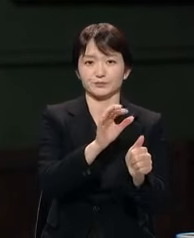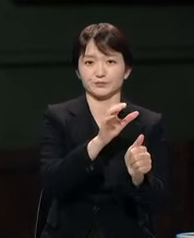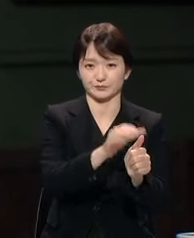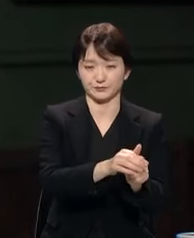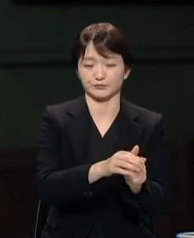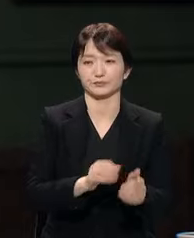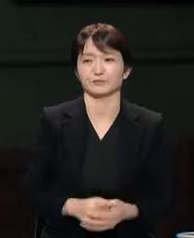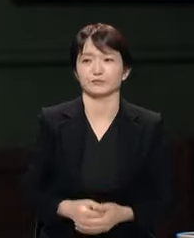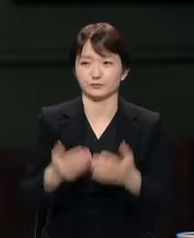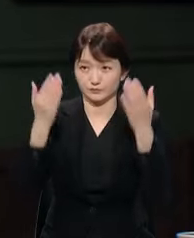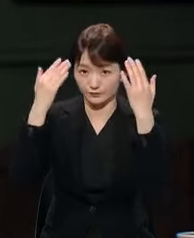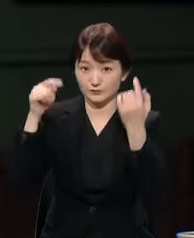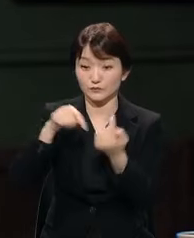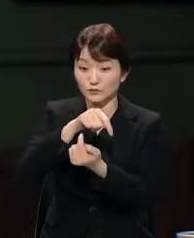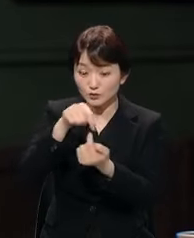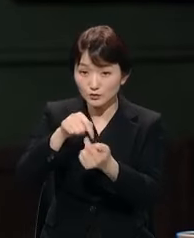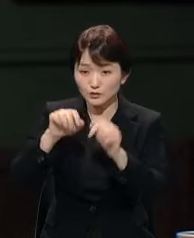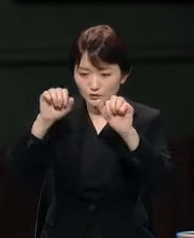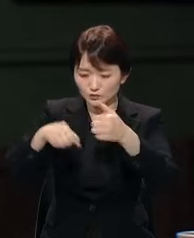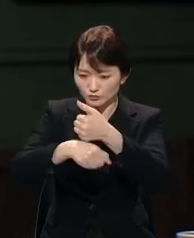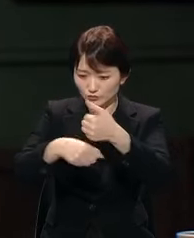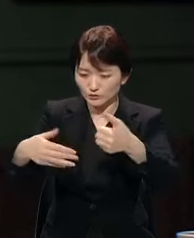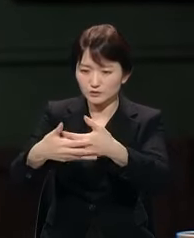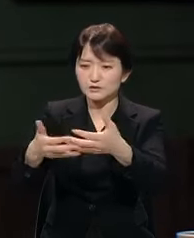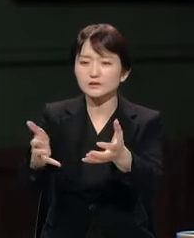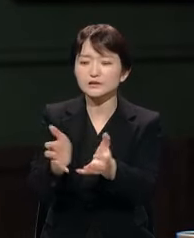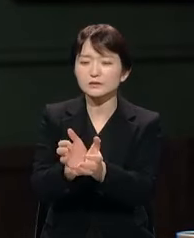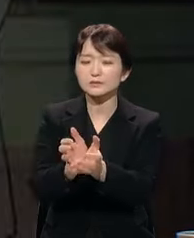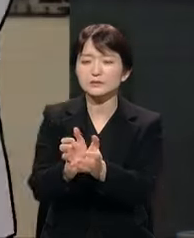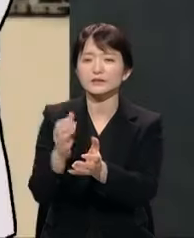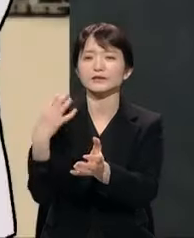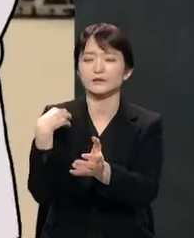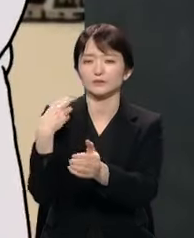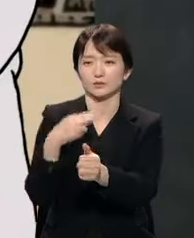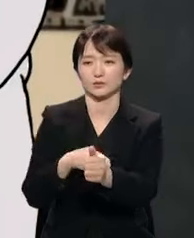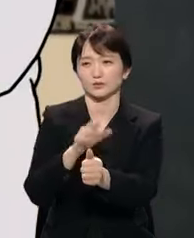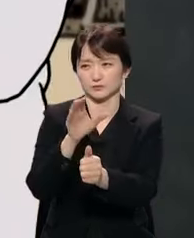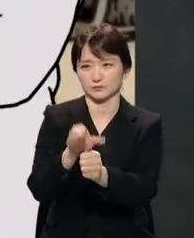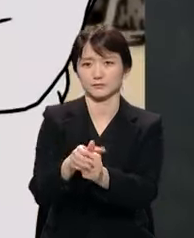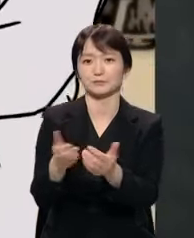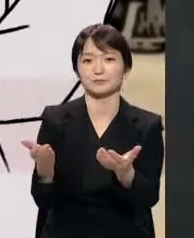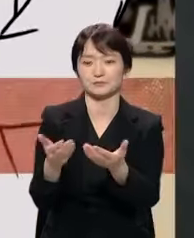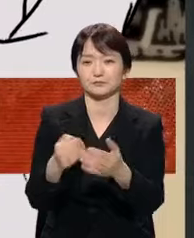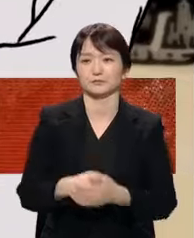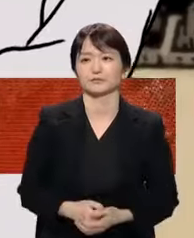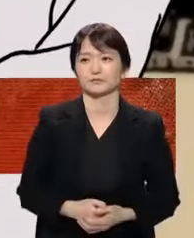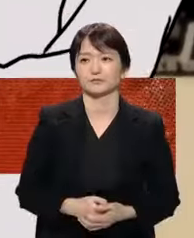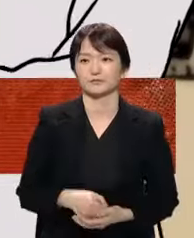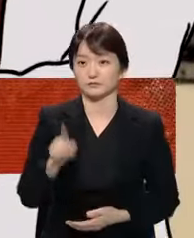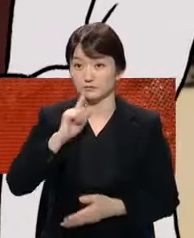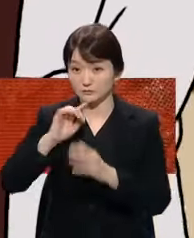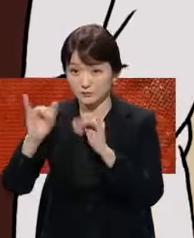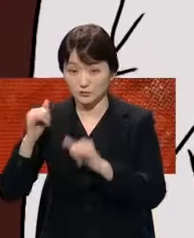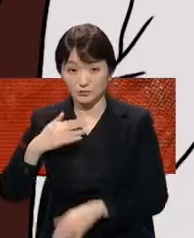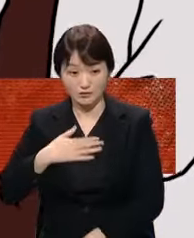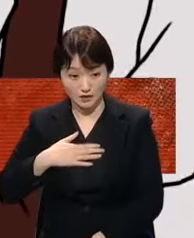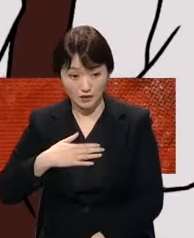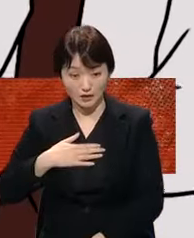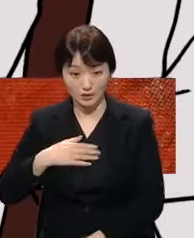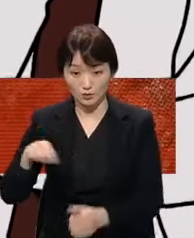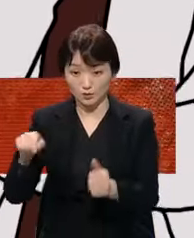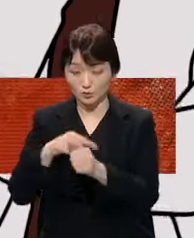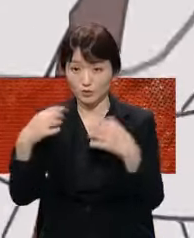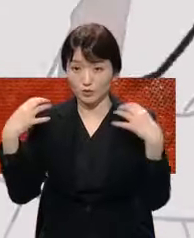그 학교가 운영하는 스포츠클럽의 담당 교사로서 일하게 됐습니다. 그런데 제보자가 이 사실을 알고 지난해 교육청을 통해서